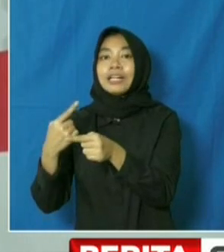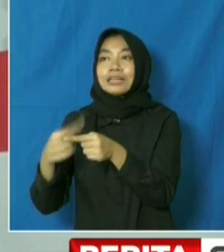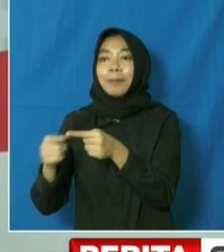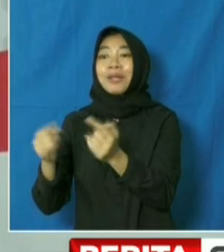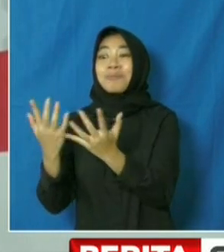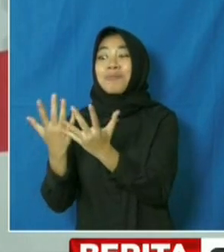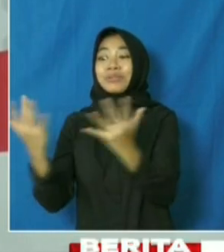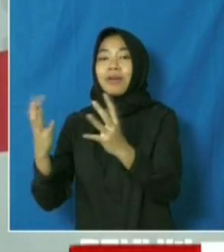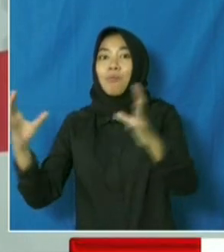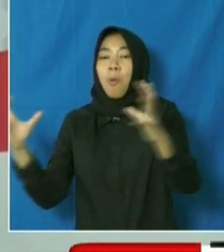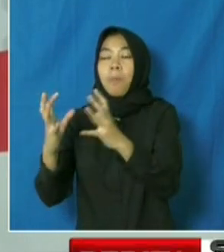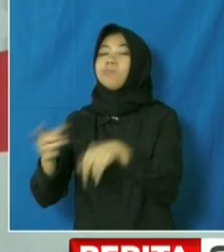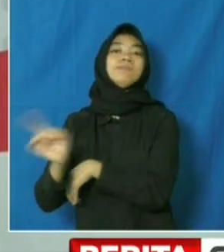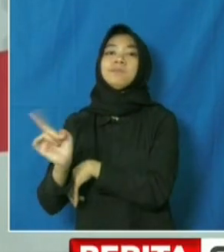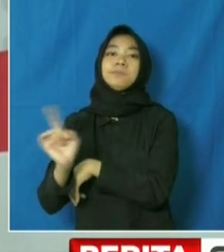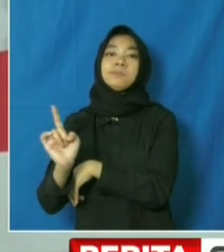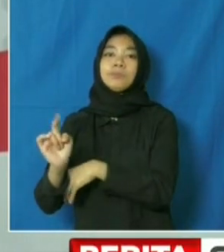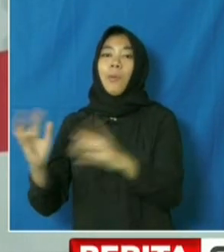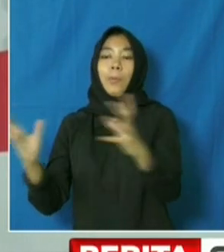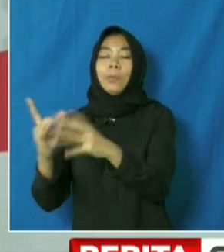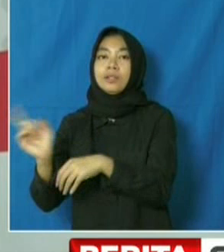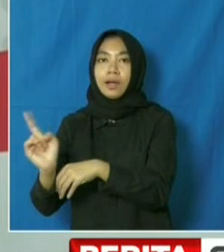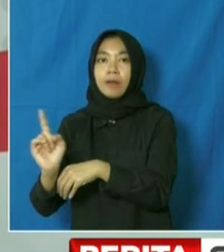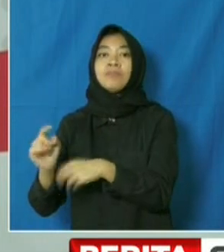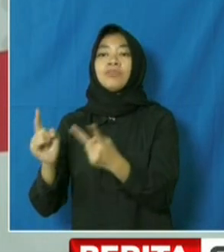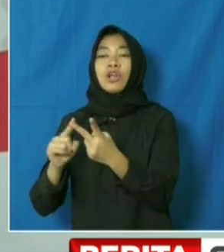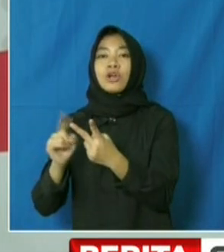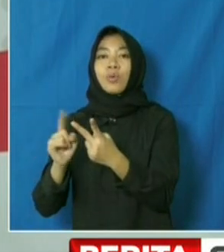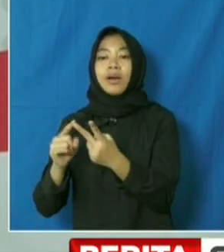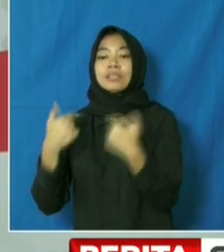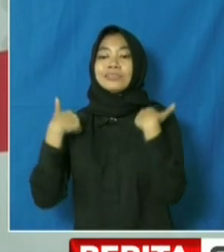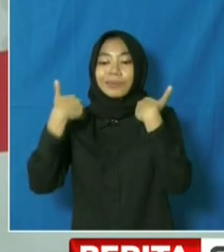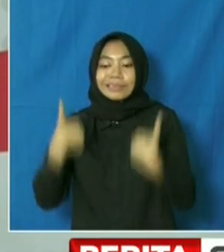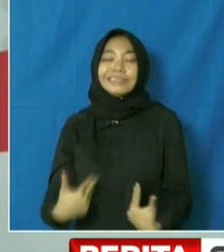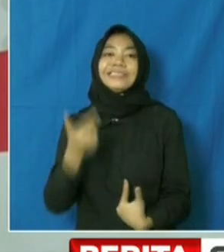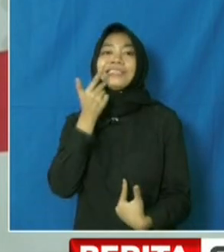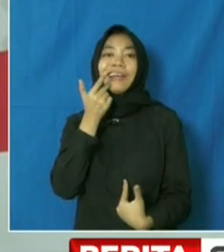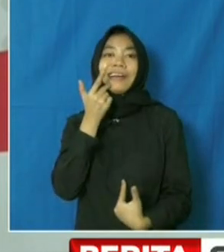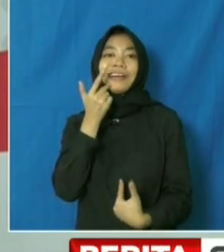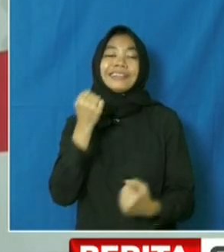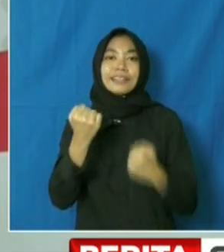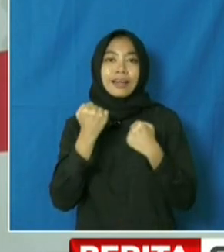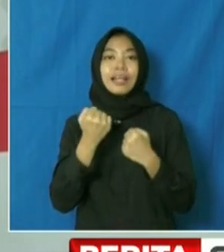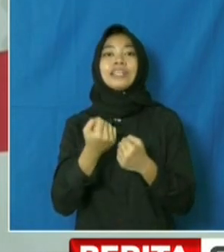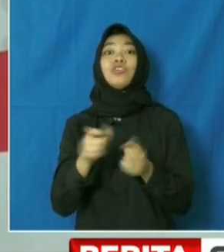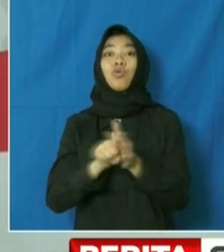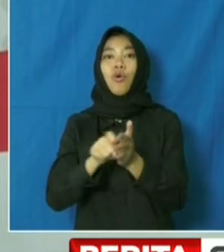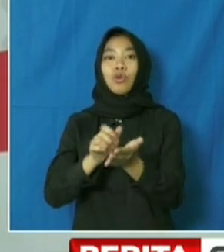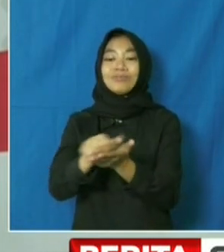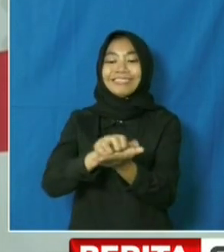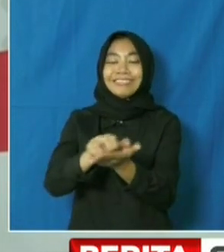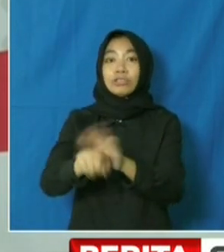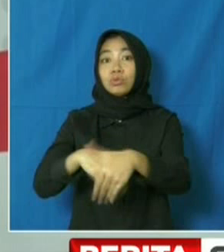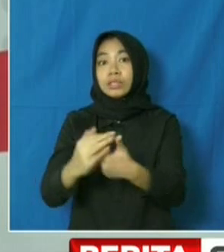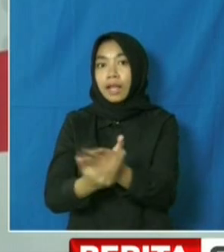konsentrasi massa sekaligus juga mengoptimasi kesehatan dan juga kebersihan kita cuci tangan